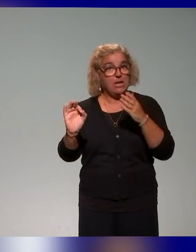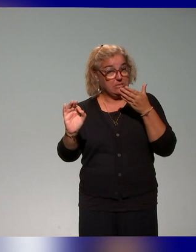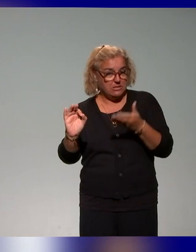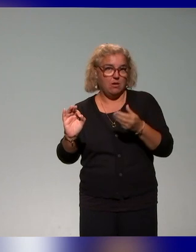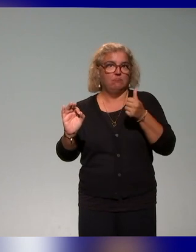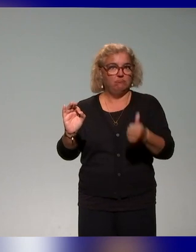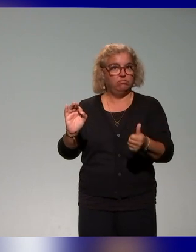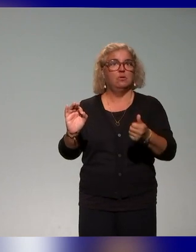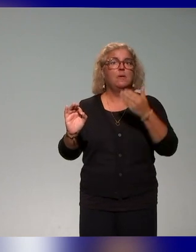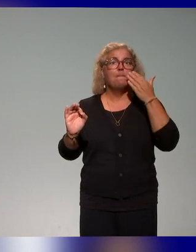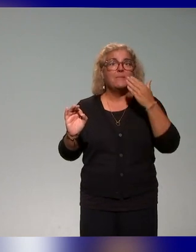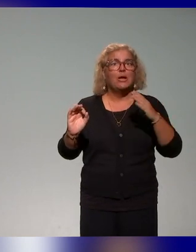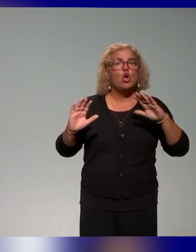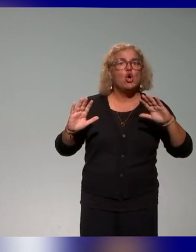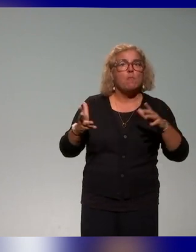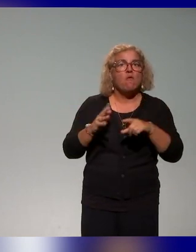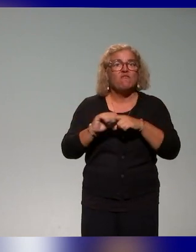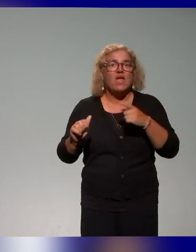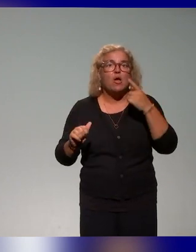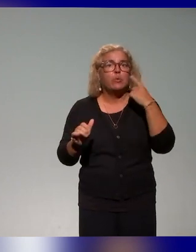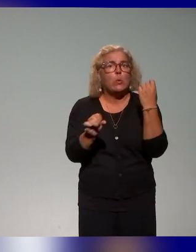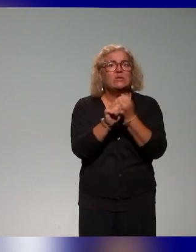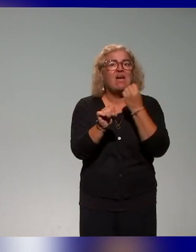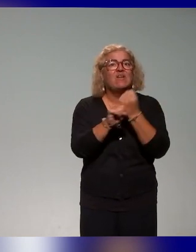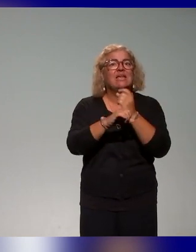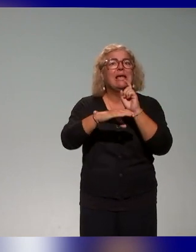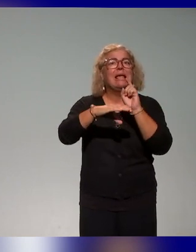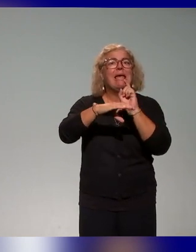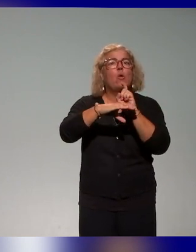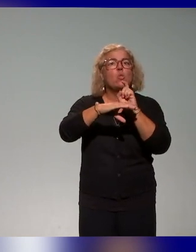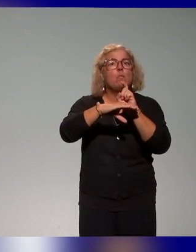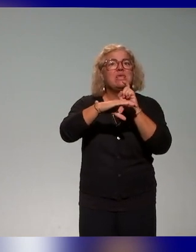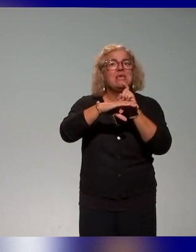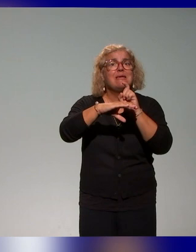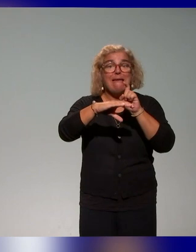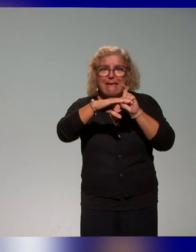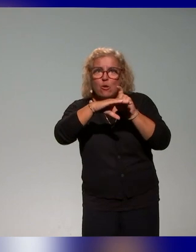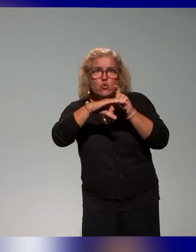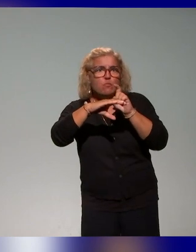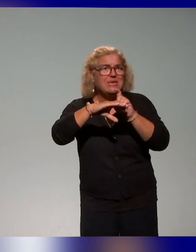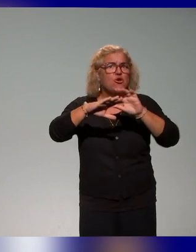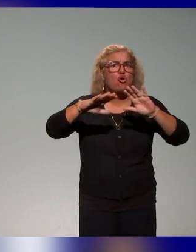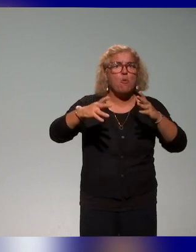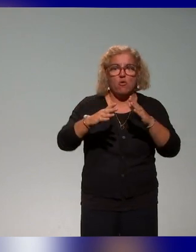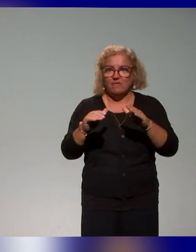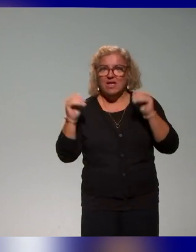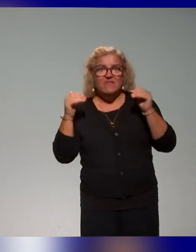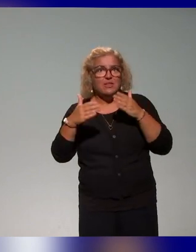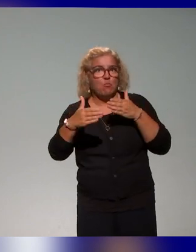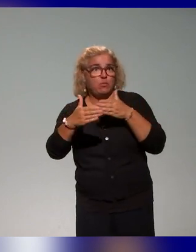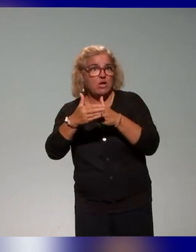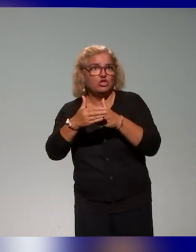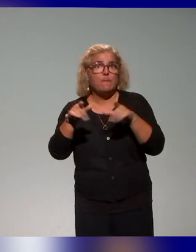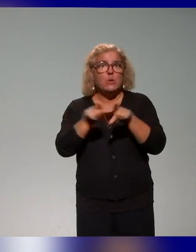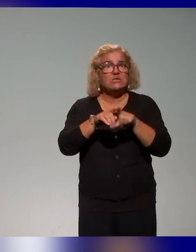l'accessibilité, comment faire en sorte de travailler au niveau de l'ergonomie de l'accessibilité, c'est-à-dire comment faire en sorte qu'il n'y ait pas de blocage, mais d'essayer de faire en